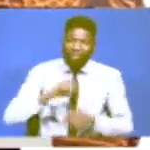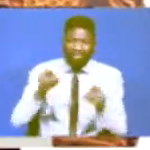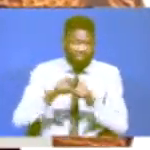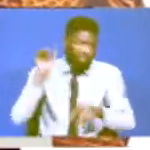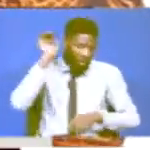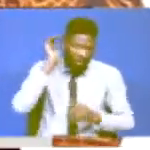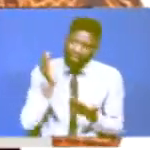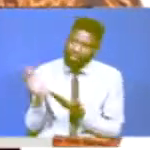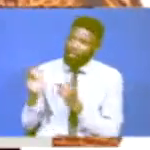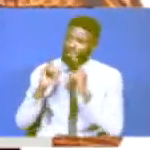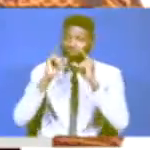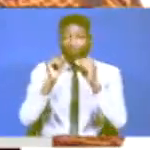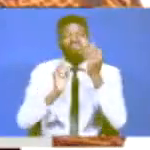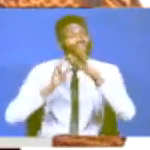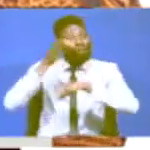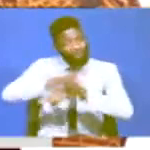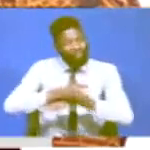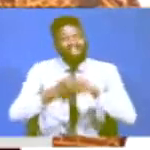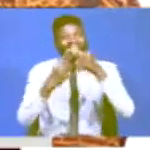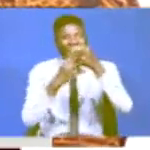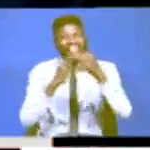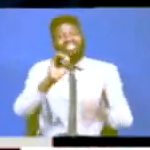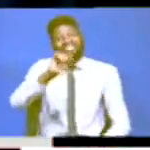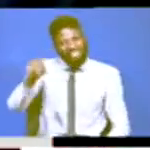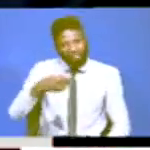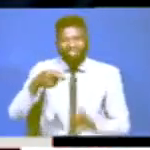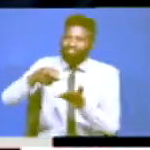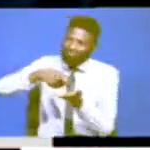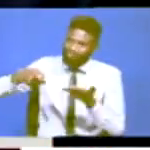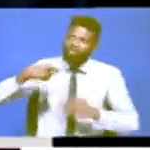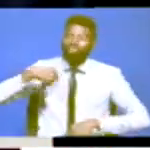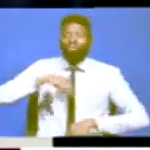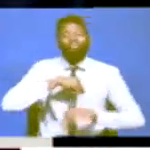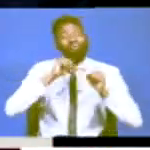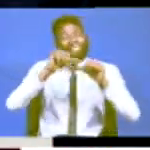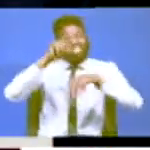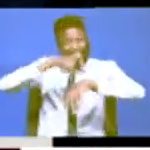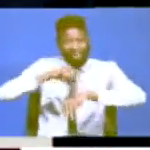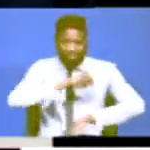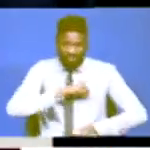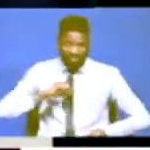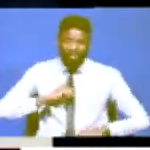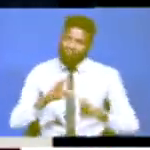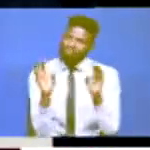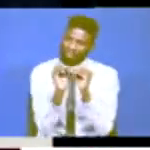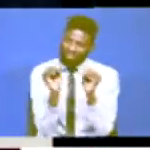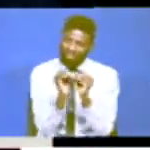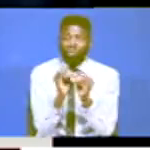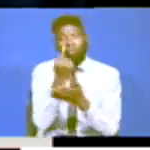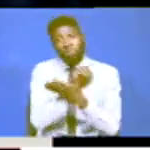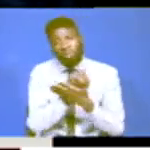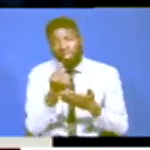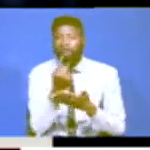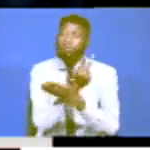over 90,000 signatures na tunataka kuendelea. By the time Senate wanaweka kikao yao kama ni wiki moja ama wiki mbili ama